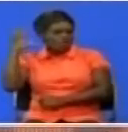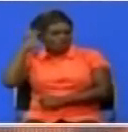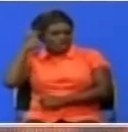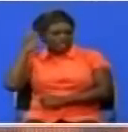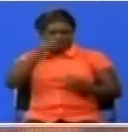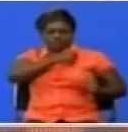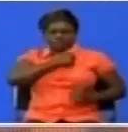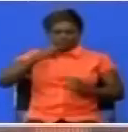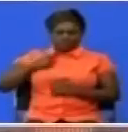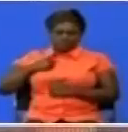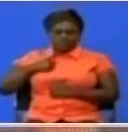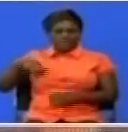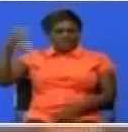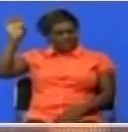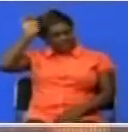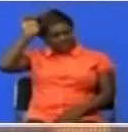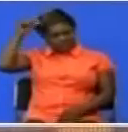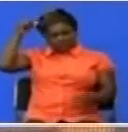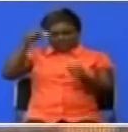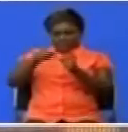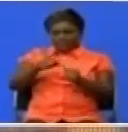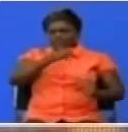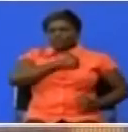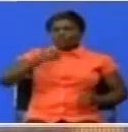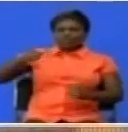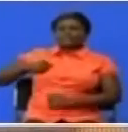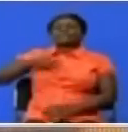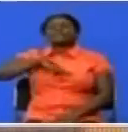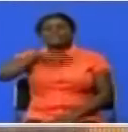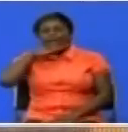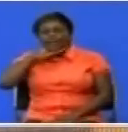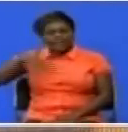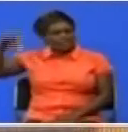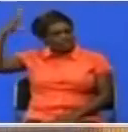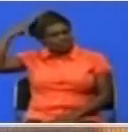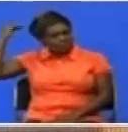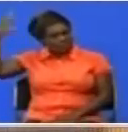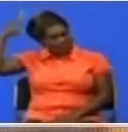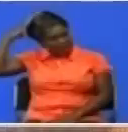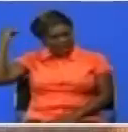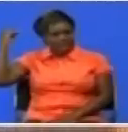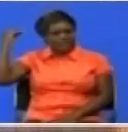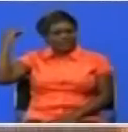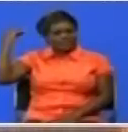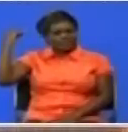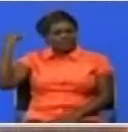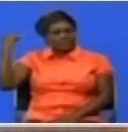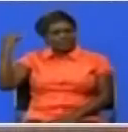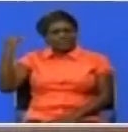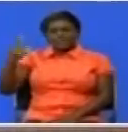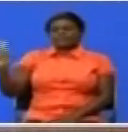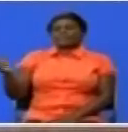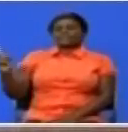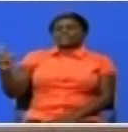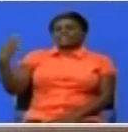jeshi cha Moi huko Eldoret kuwakumbuka wanajeshi wa Kenya walioaga huko El Ade huko Somalia. Marais